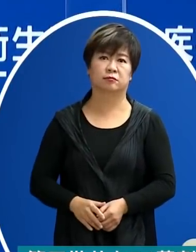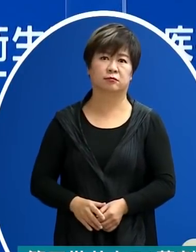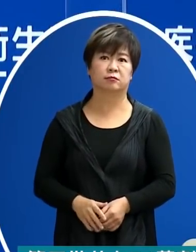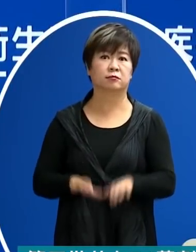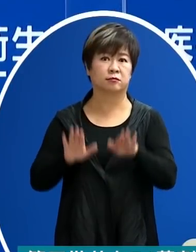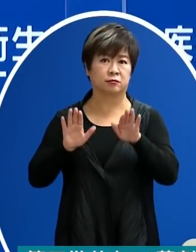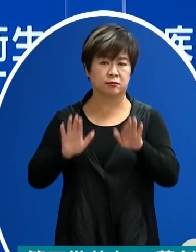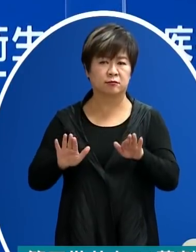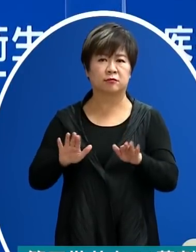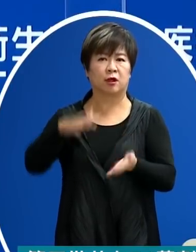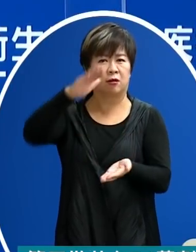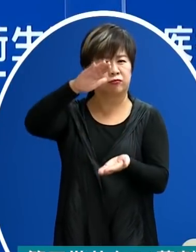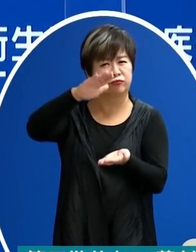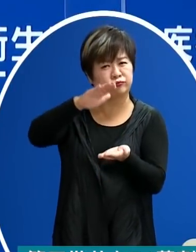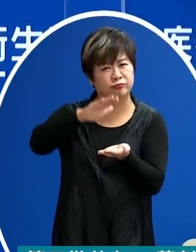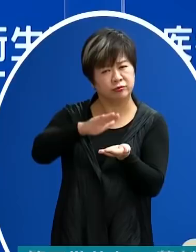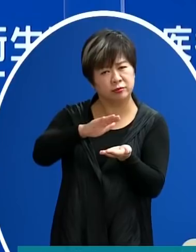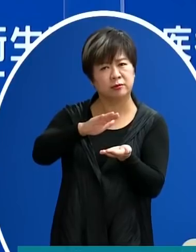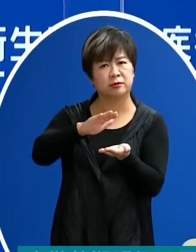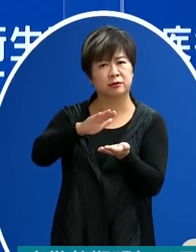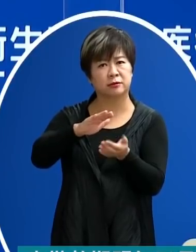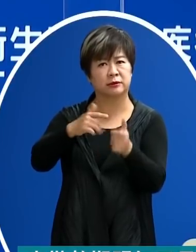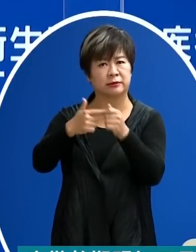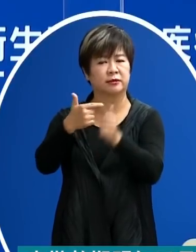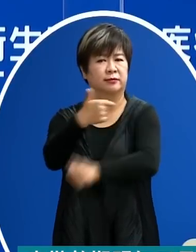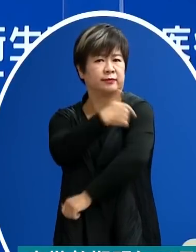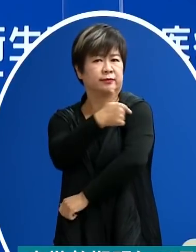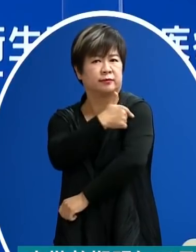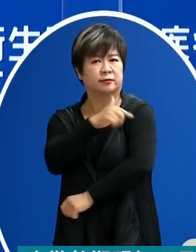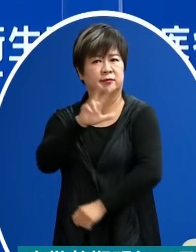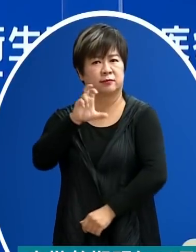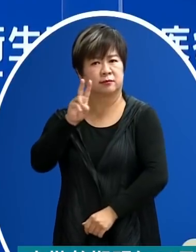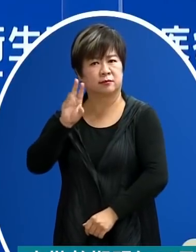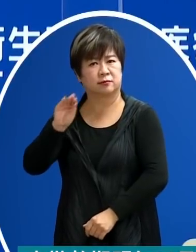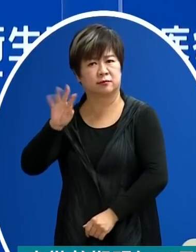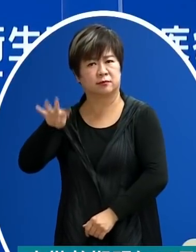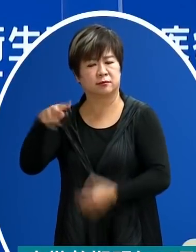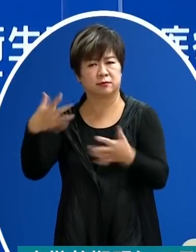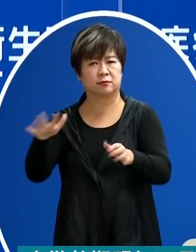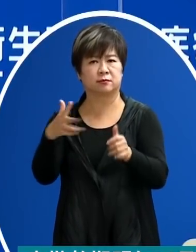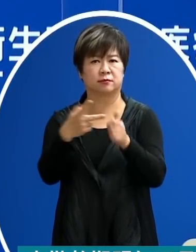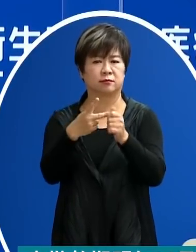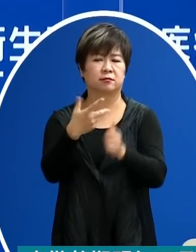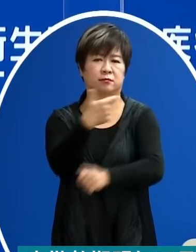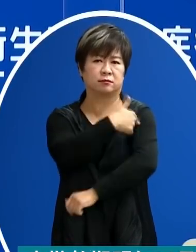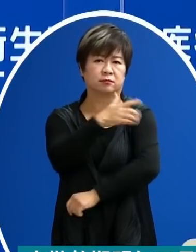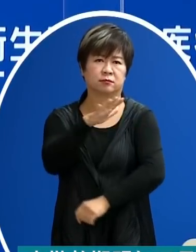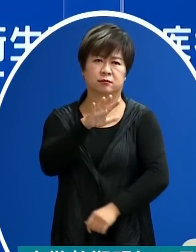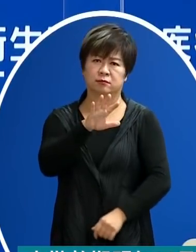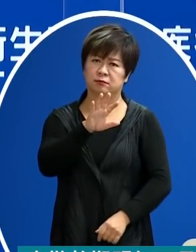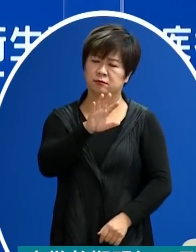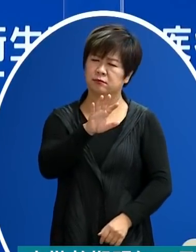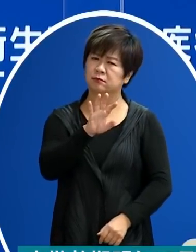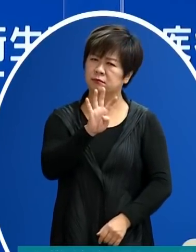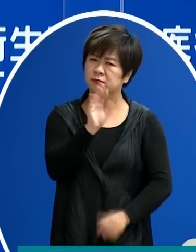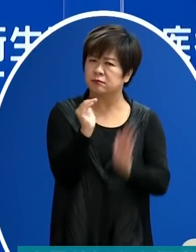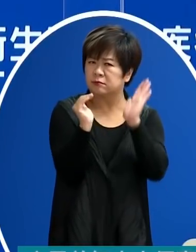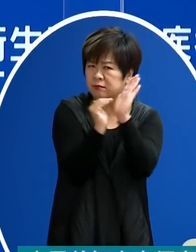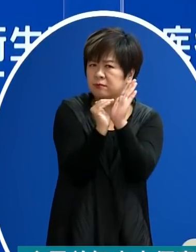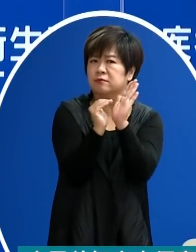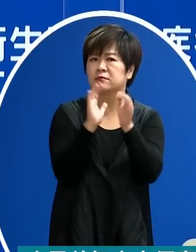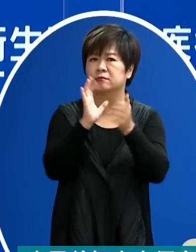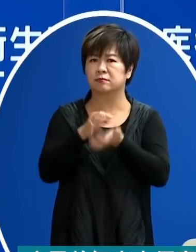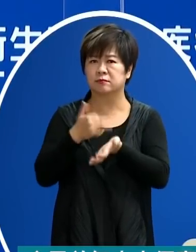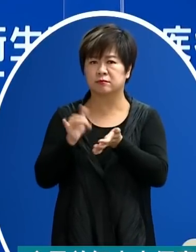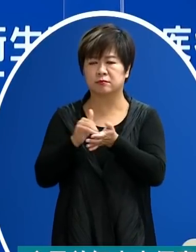那现在所使用掉的大概第一剂用了724000多，第二剂用了3000，那将近40000，所以大概